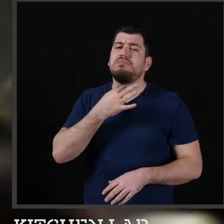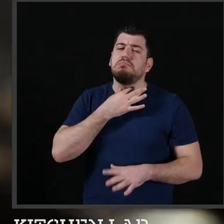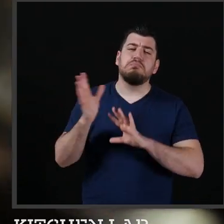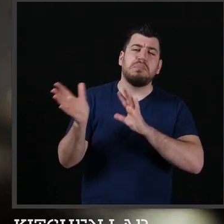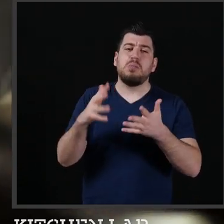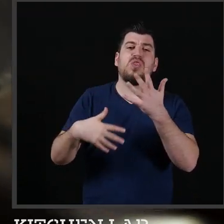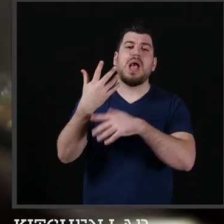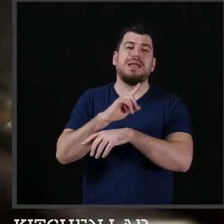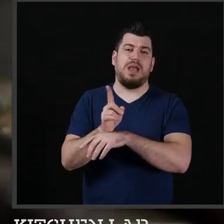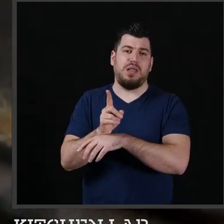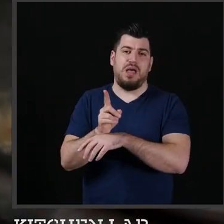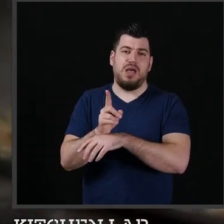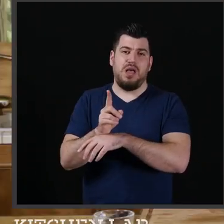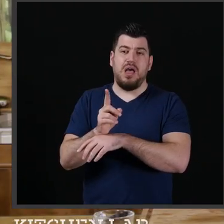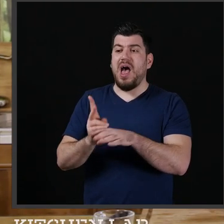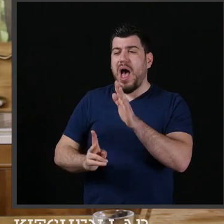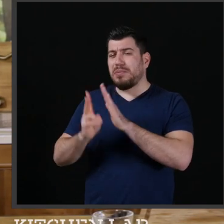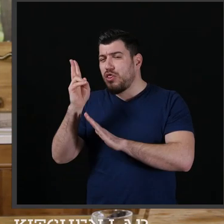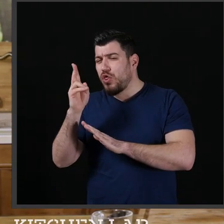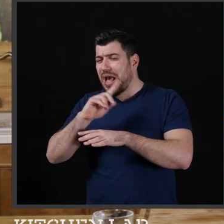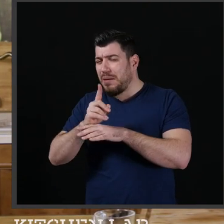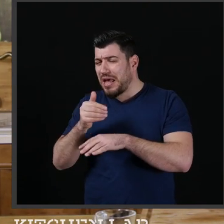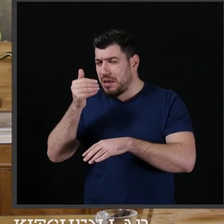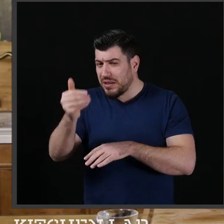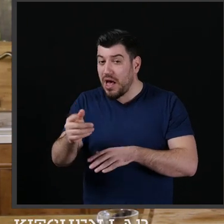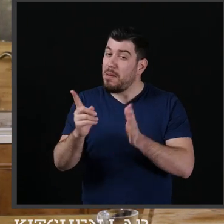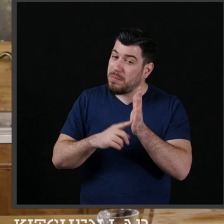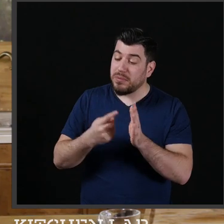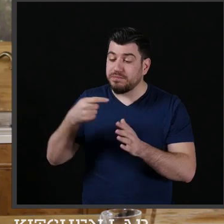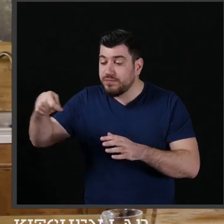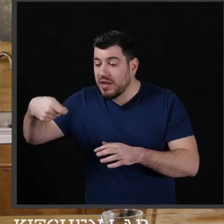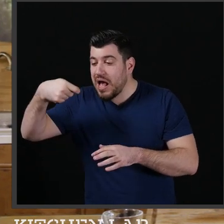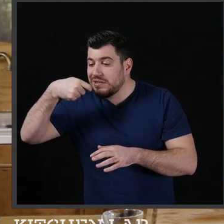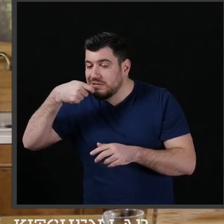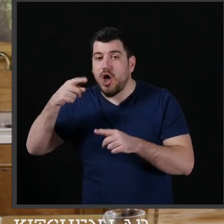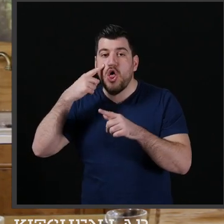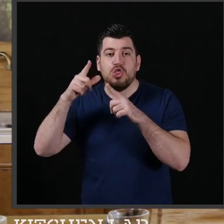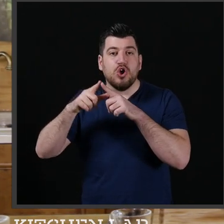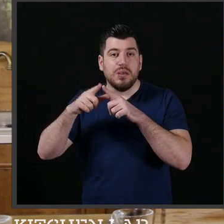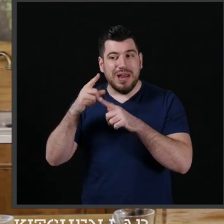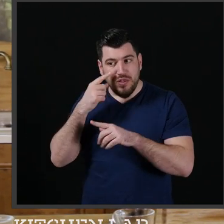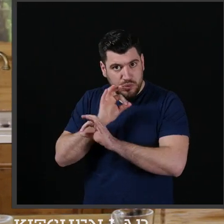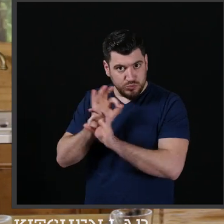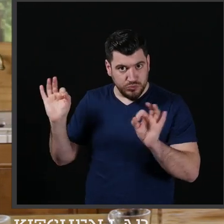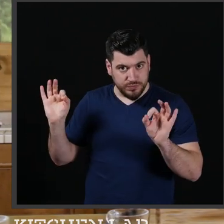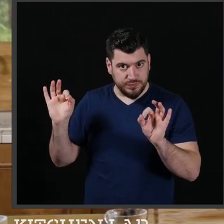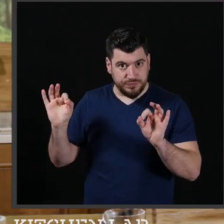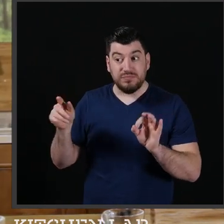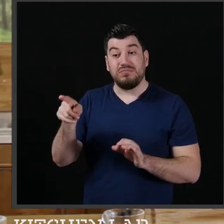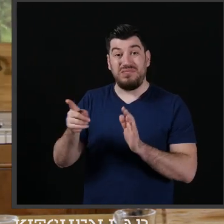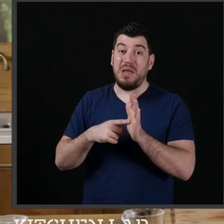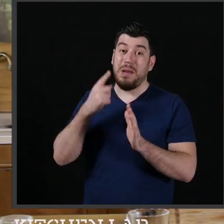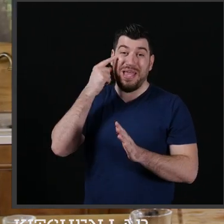λεπτάκια. Από τα 12 λεπτάκια και μετά αρχίζουμε να δοκιμάζουμε για να δούμε αν χρειάζεται περισσότερο βράσιμο. Γενικά όμως πρέπει να κρατάμε το ριζότο μας al